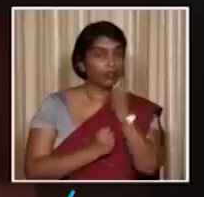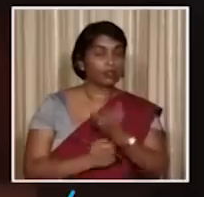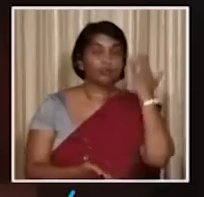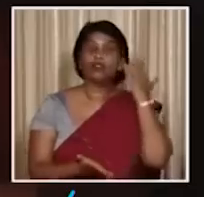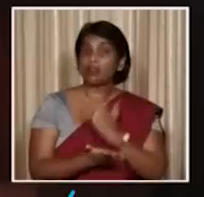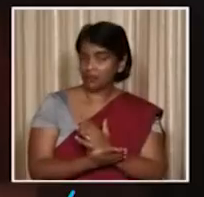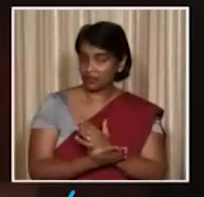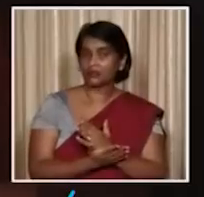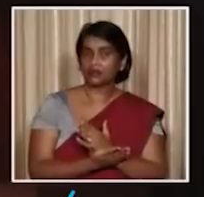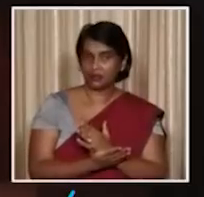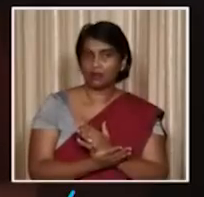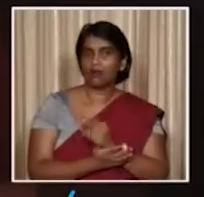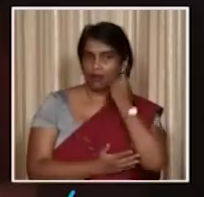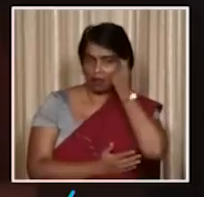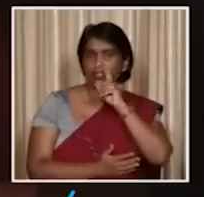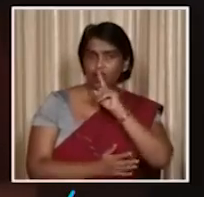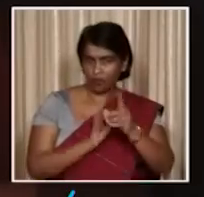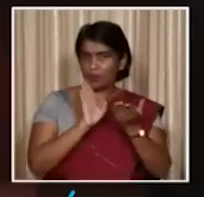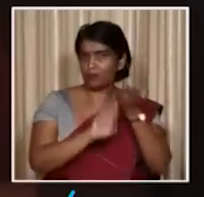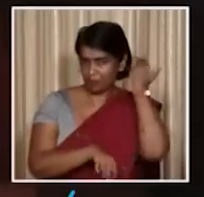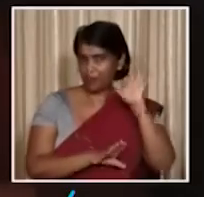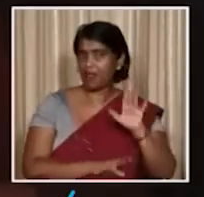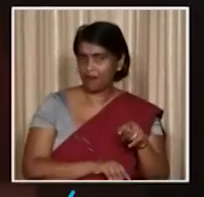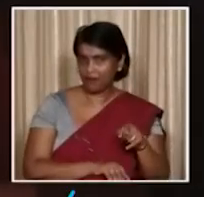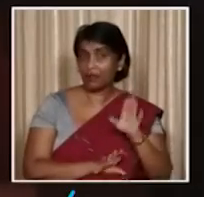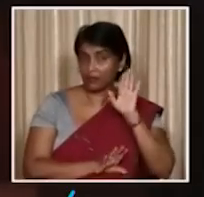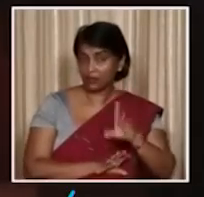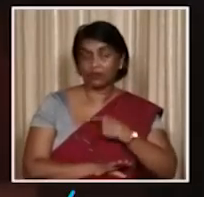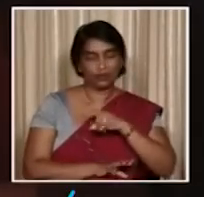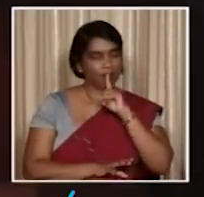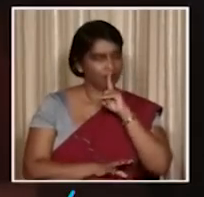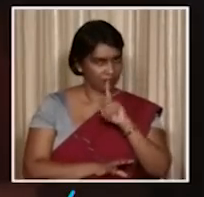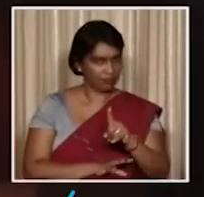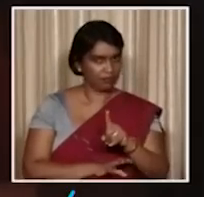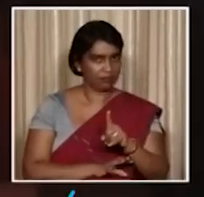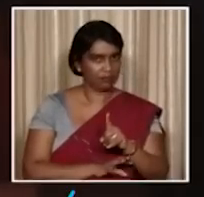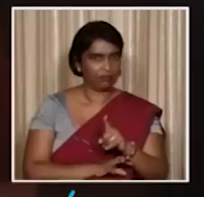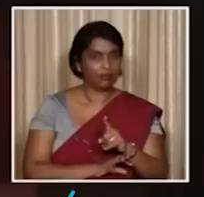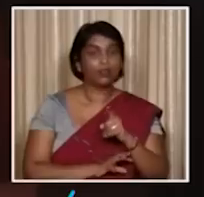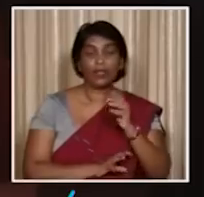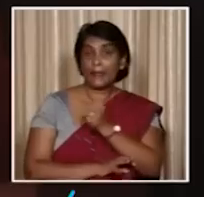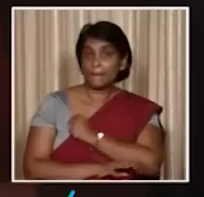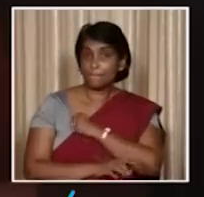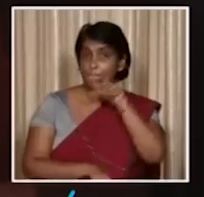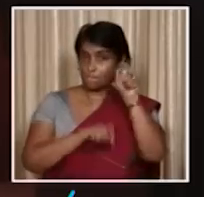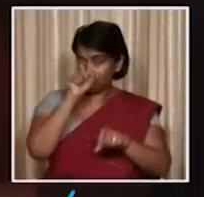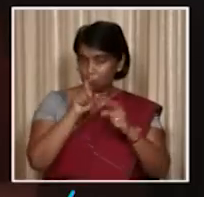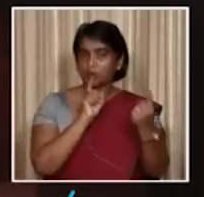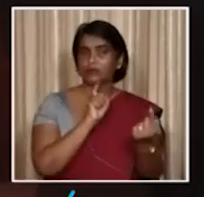නතර කරන්නට යෝජනා කරපු කාලයක් තිබුණා. නමුත් මම ඔබතුමාට එකක් කියන්න කැමතියි. තානාපතිවරු හමු